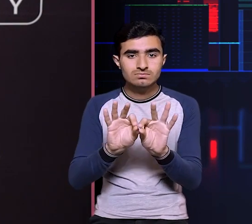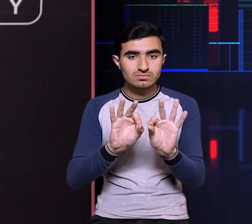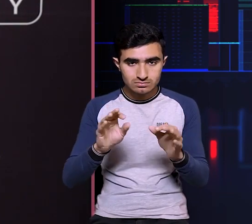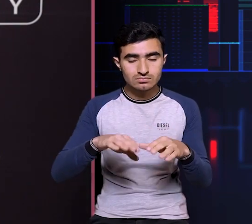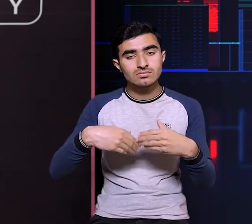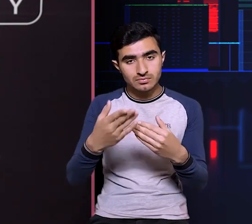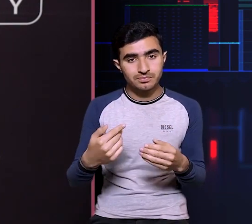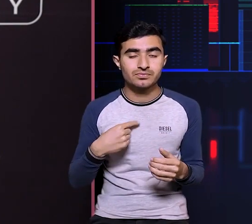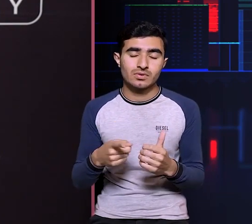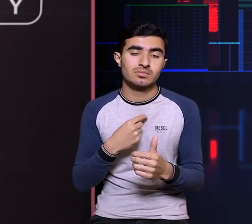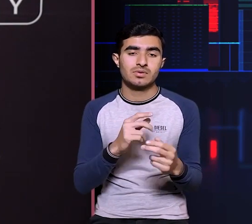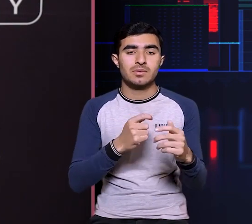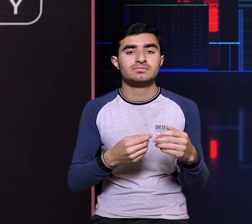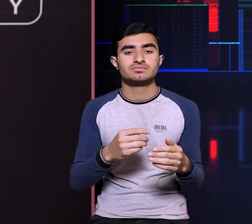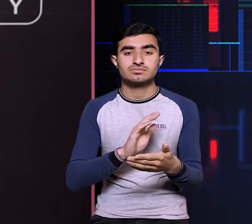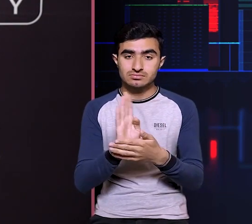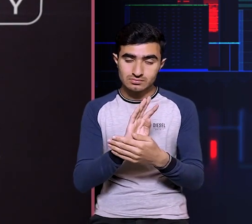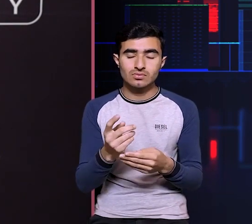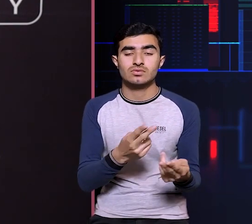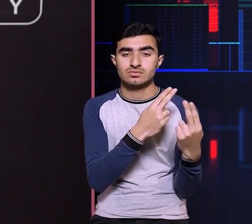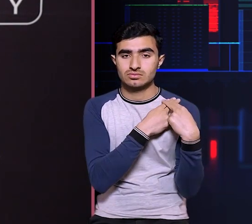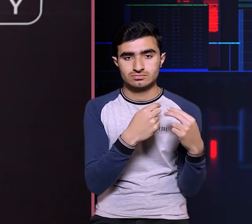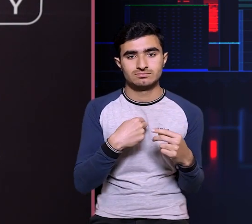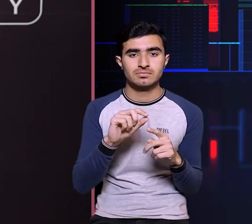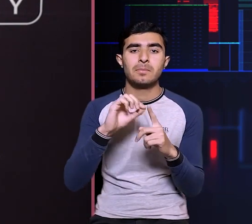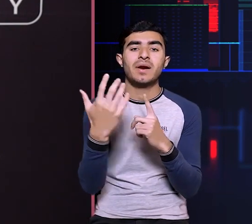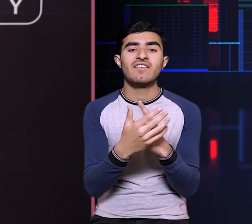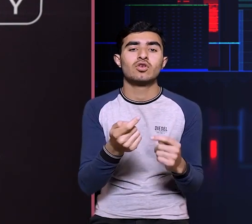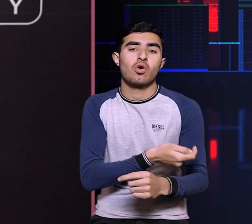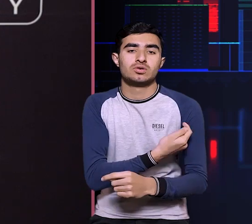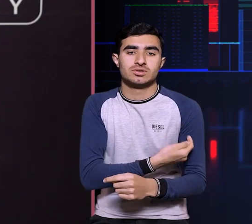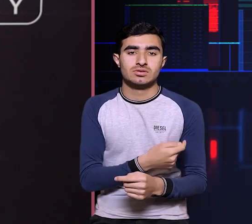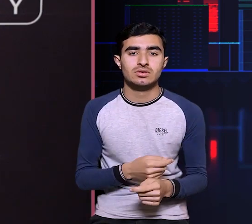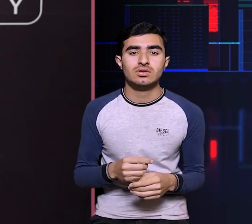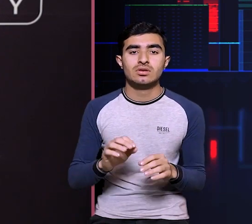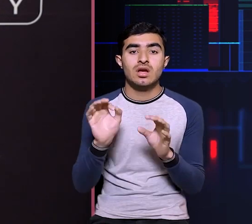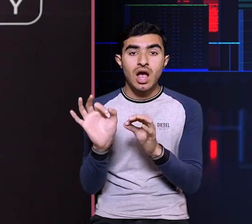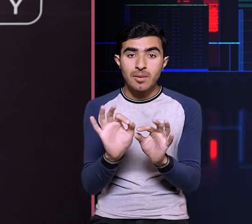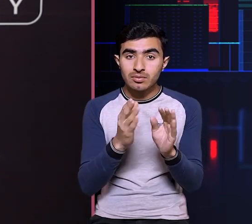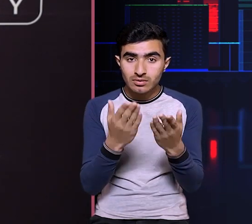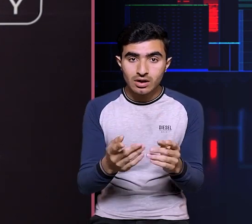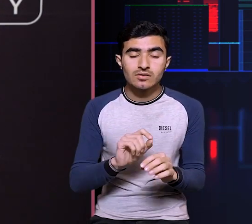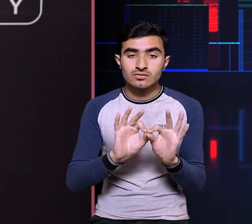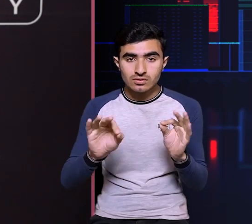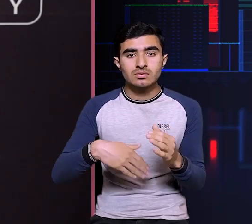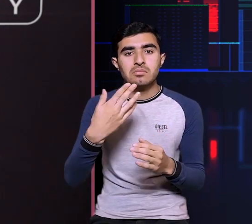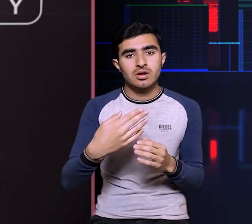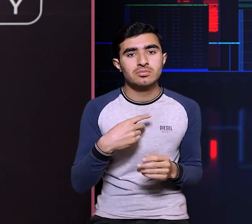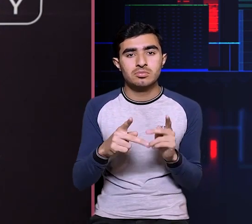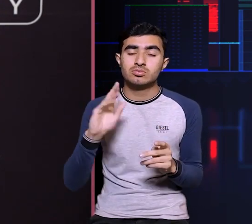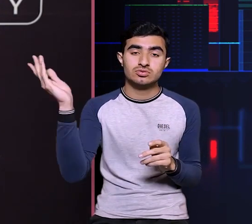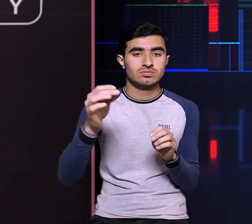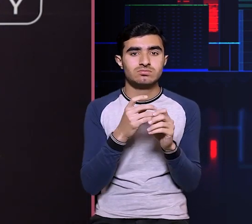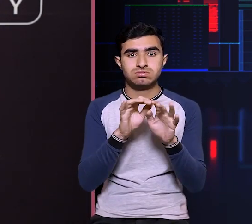अ वेरी गुड नेम टू आस, जिसकी वजह से फिर हमें बड़ी इनकरेजमेंट हुई एंड देन आई डाइवर्सिफाइड इनटू, फिर तो ऑब्वियसली देन पता चलता